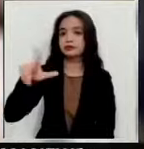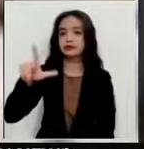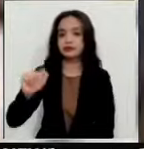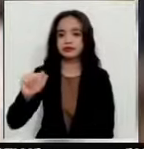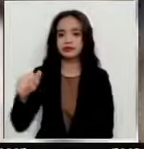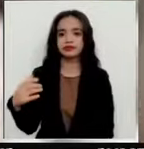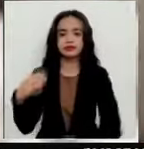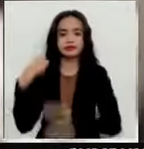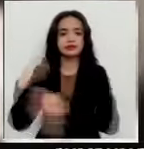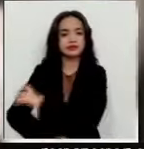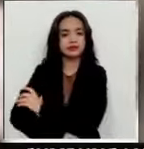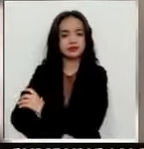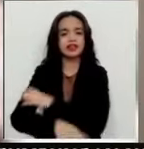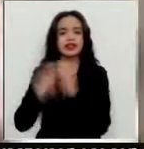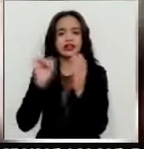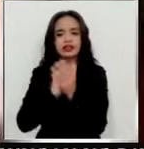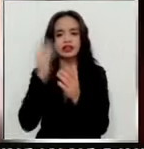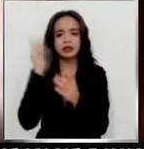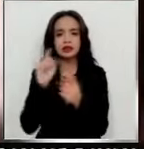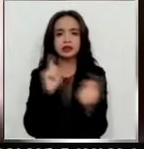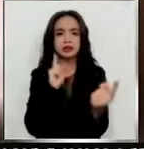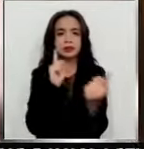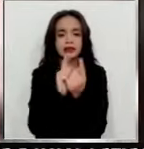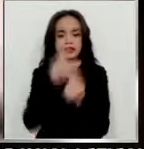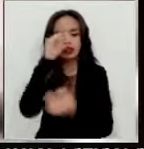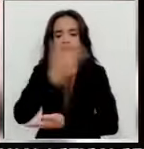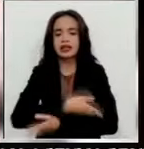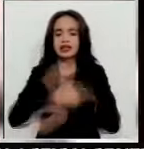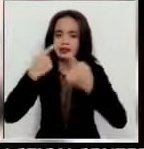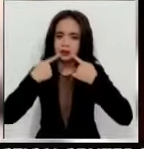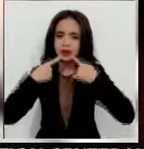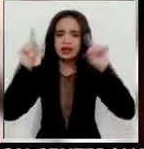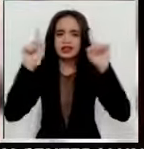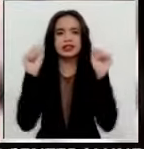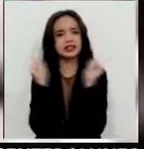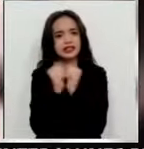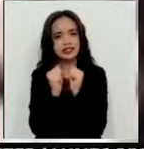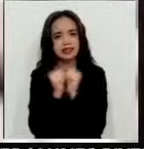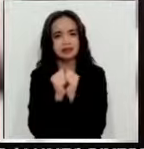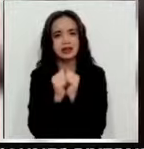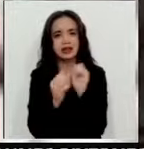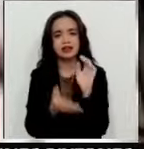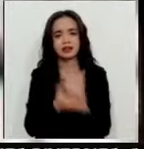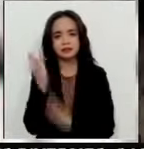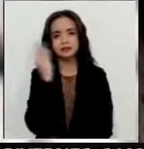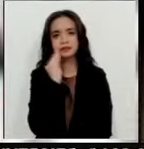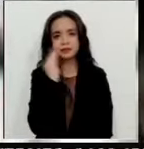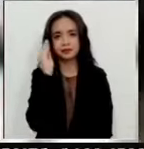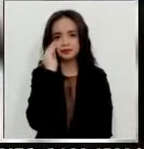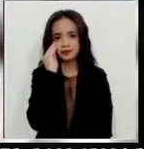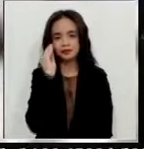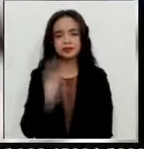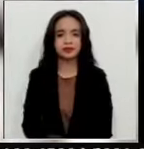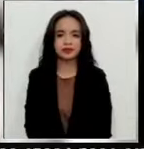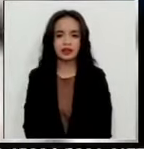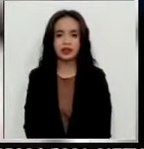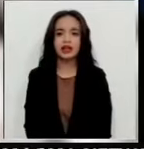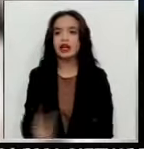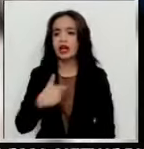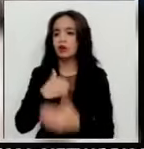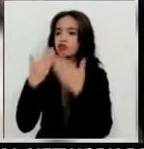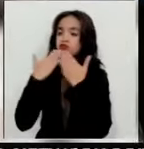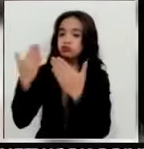ang salubong sa anak na sa wakas, kasama na niyang uuwi. Papasalamat ako dahil